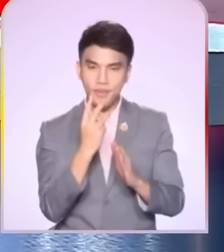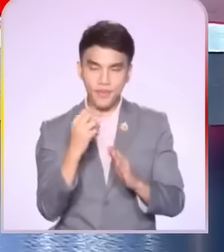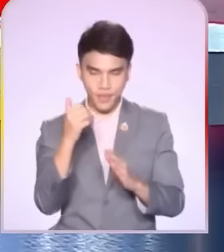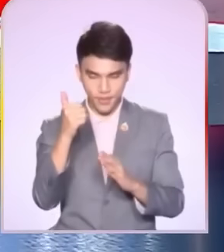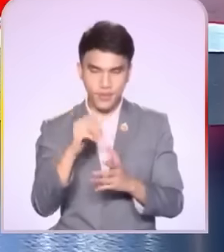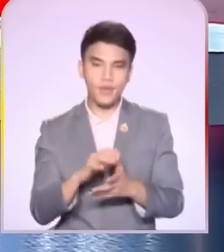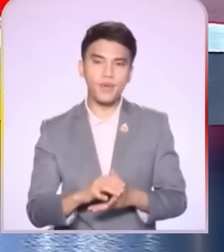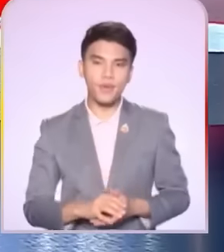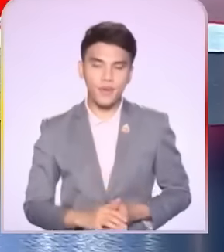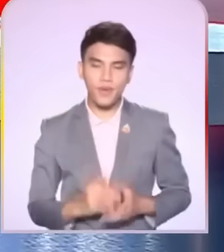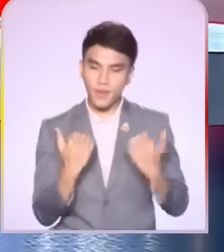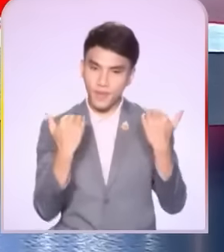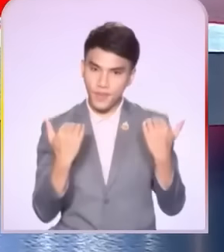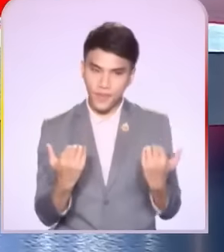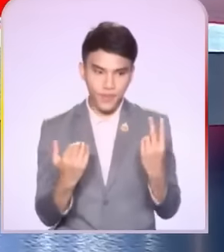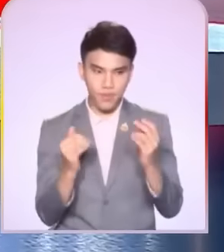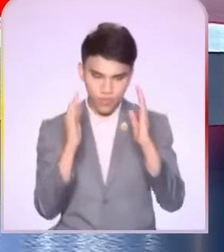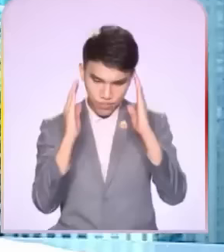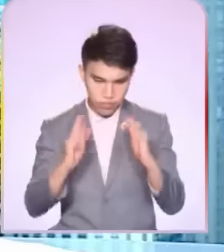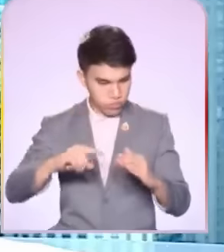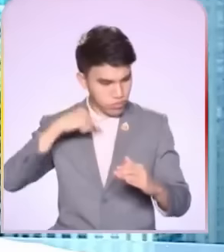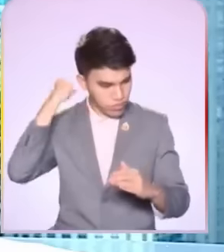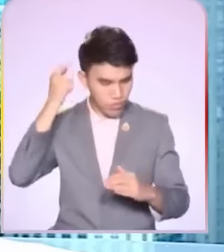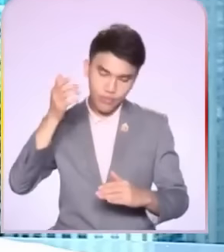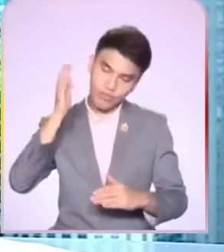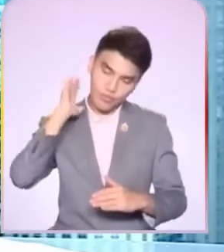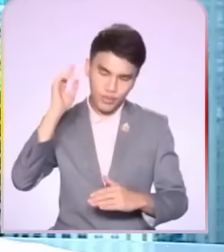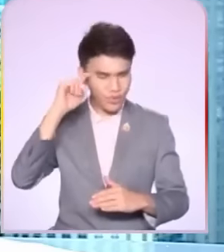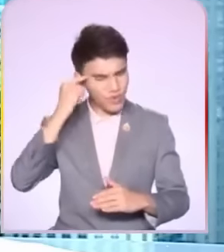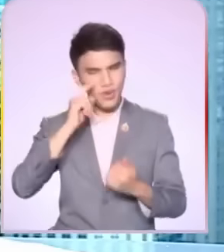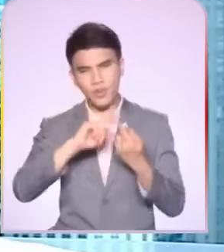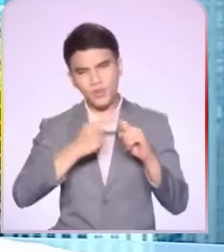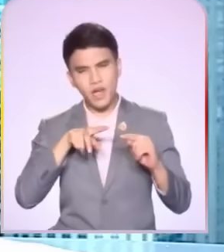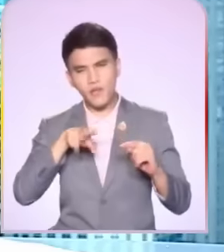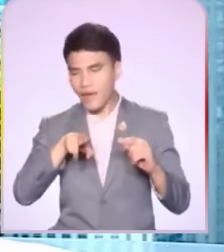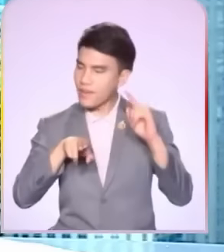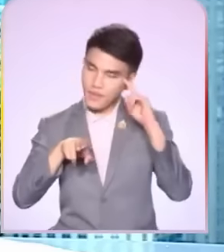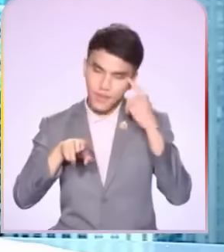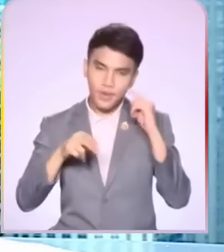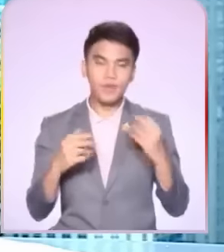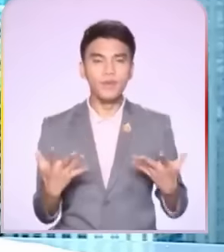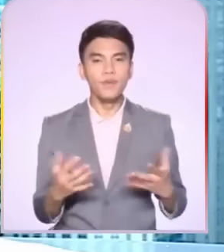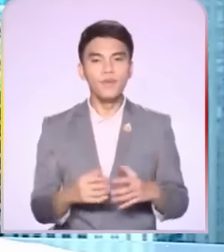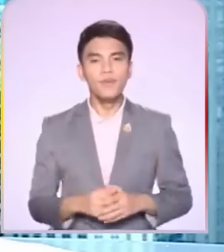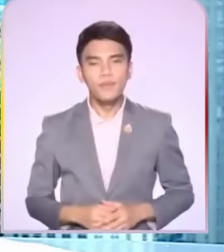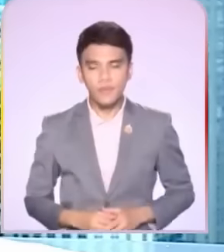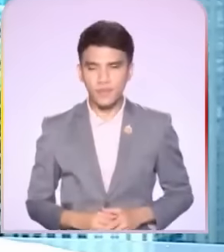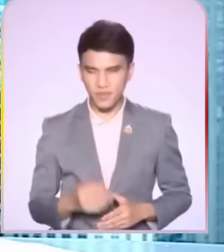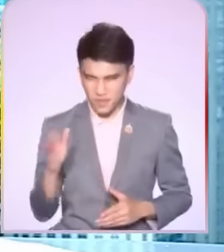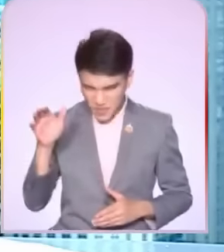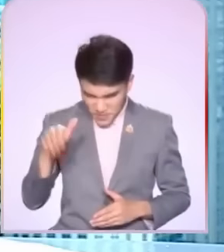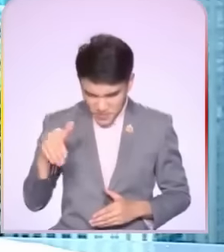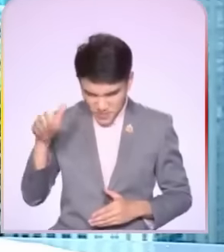ภาพเอาไว้ได้ด้วยคราวนี้มากัน2คนผู้หญิงกับผู้ชายไม่รู้เป็นเพื่อนกันเป็นแฟนกันยังไงกันหรือเปล่านะคะชักชวนกันม